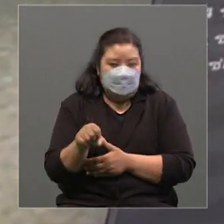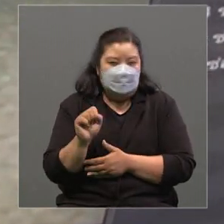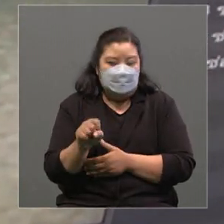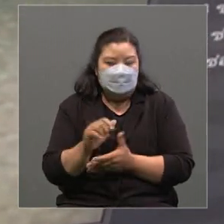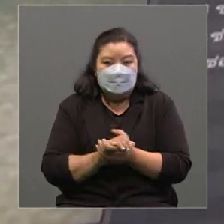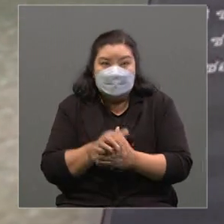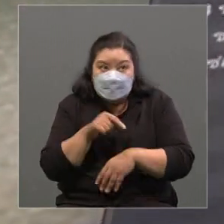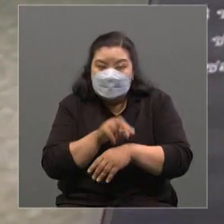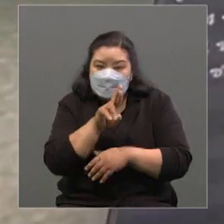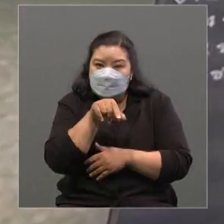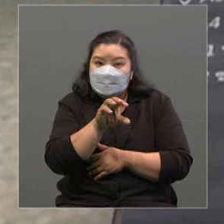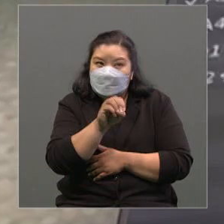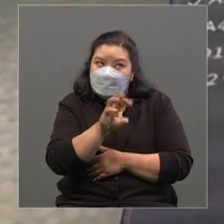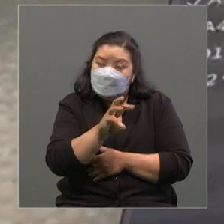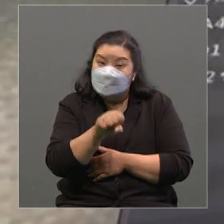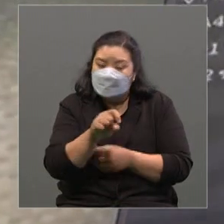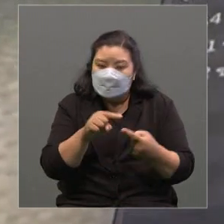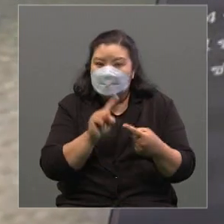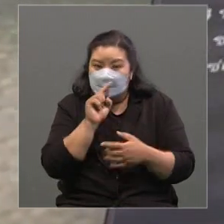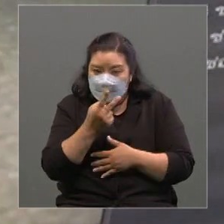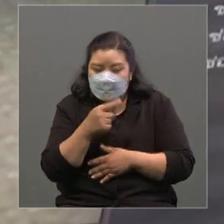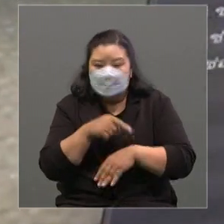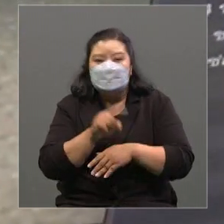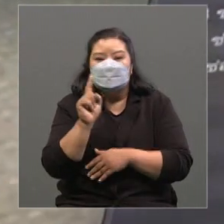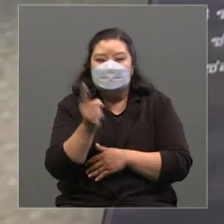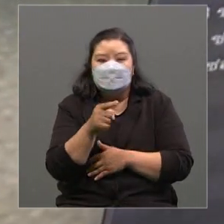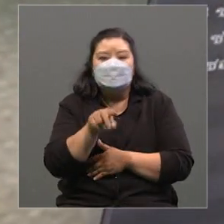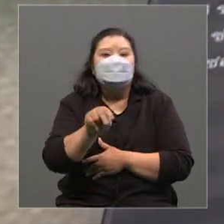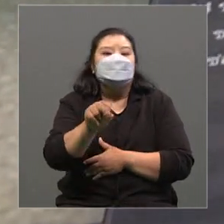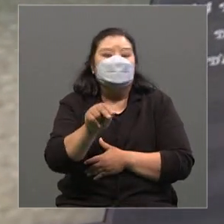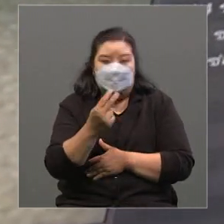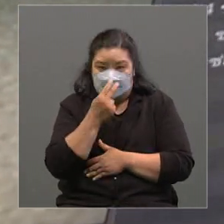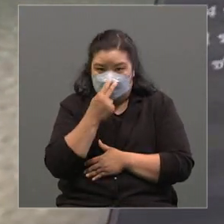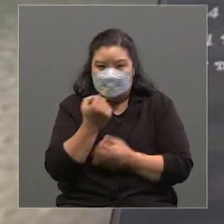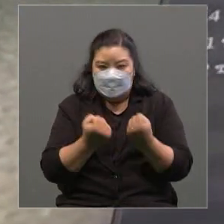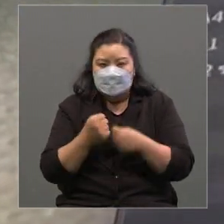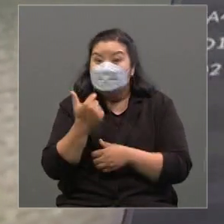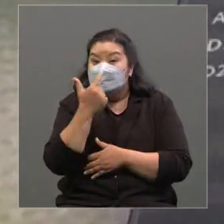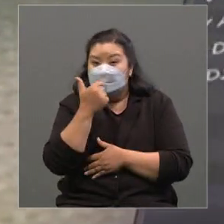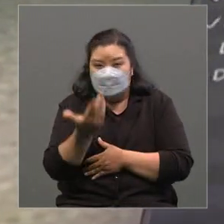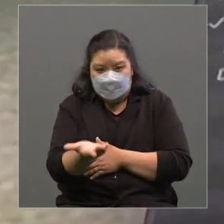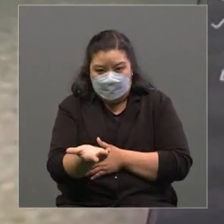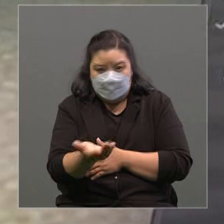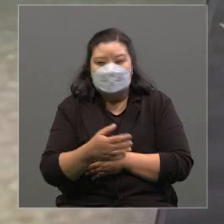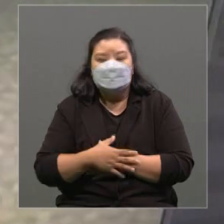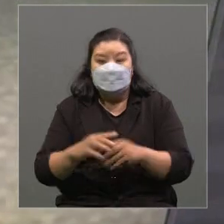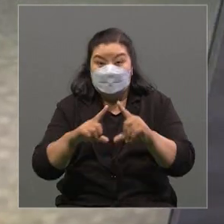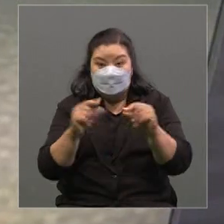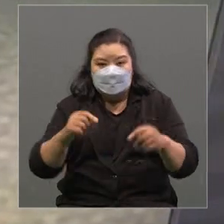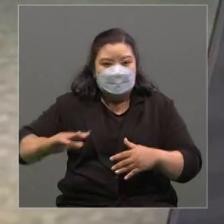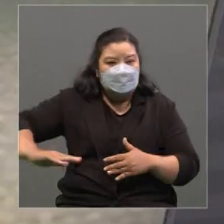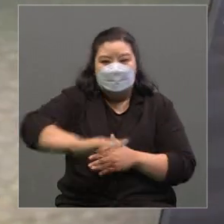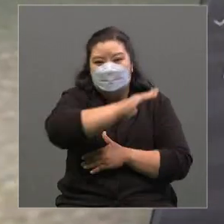เที่ยงคืนกว่า ใช่อันนี้ตีหนึ่งครึ่ง เดี๋ยวจะเห็นจากทางหน้าบ้านเนี่ยค่ะจะเห็นรถเก๋งคันเดิมนี่แหละค่ะขับผ่านนี่ค่